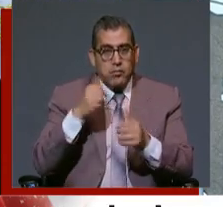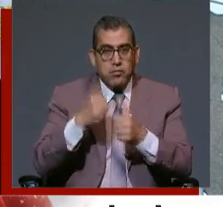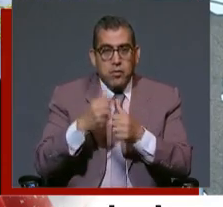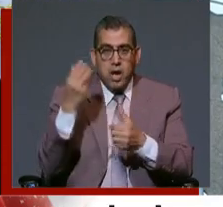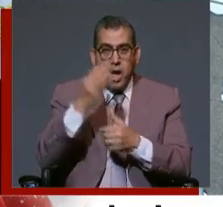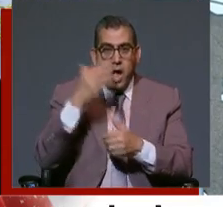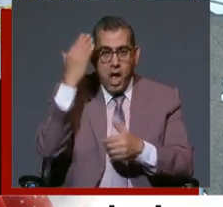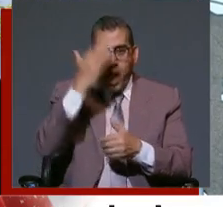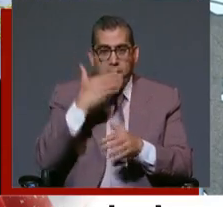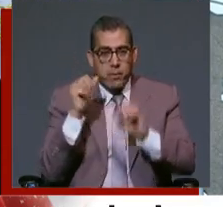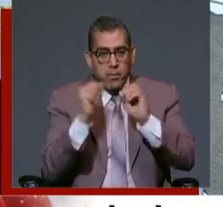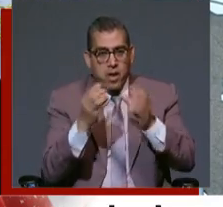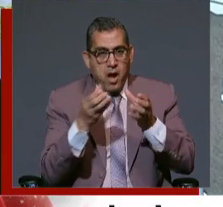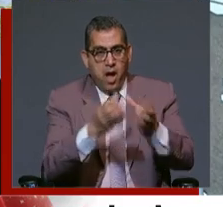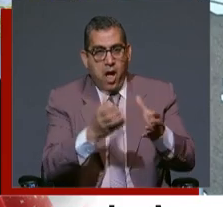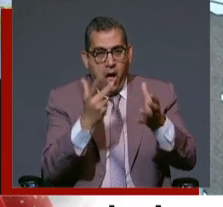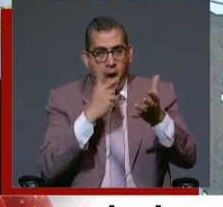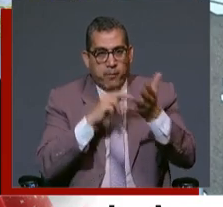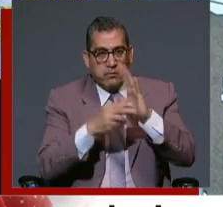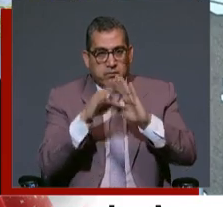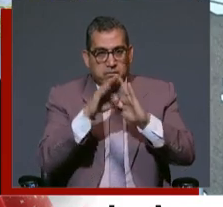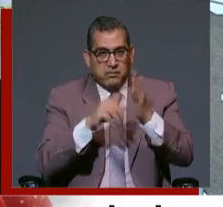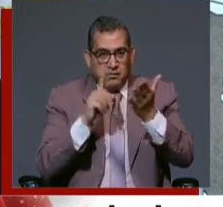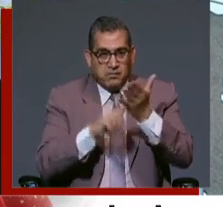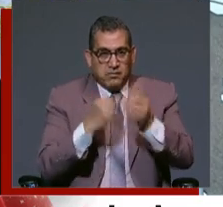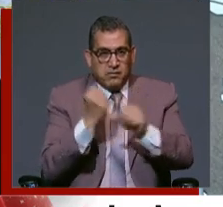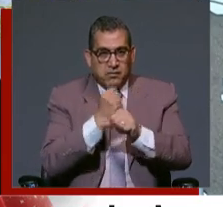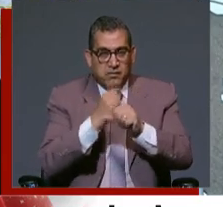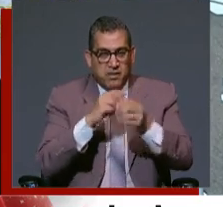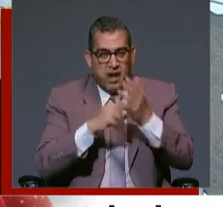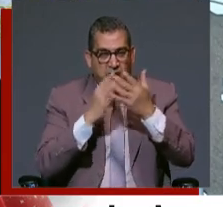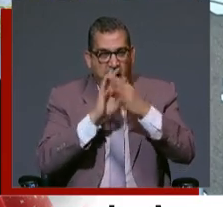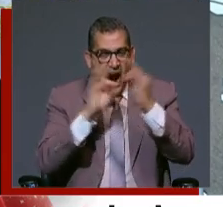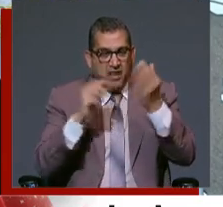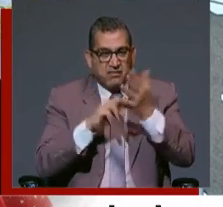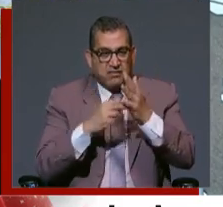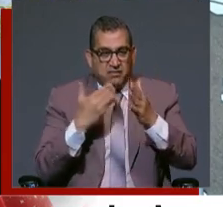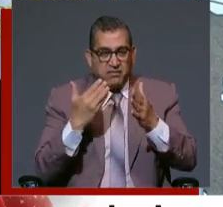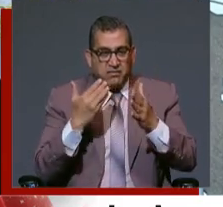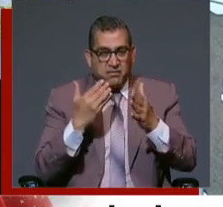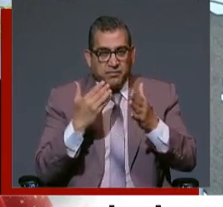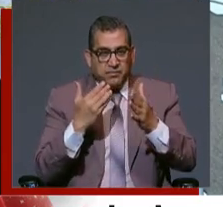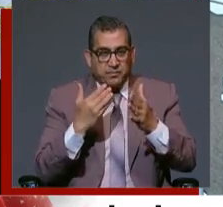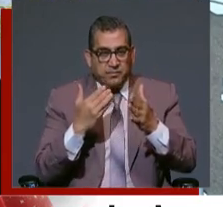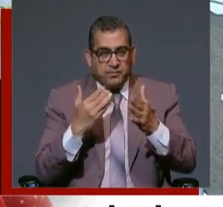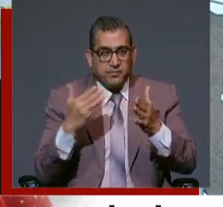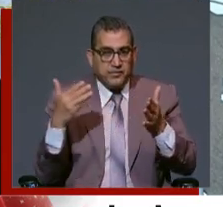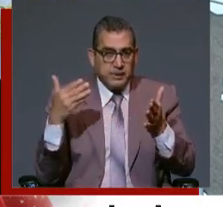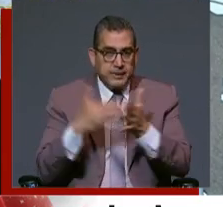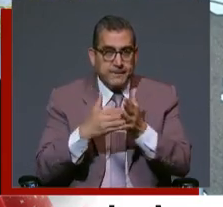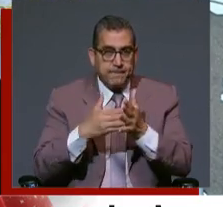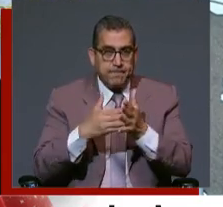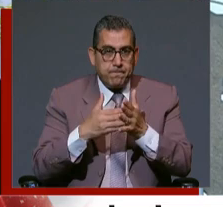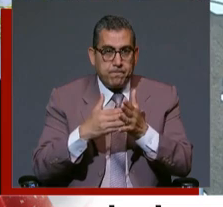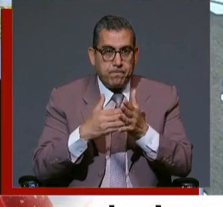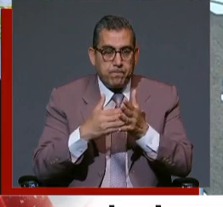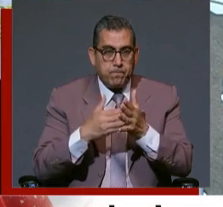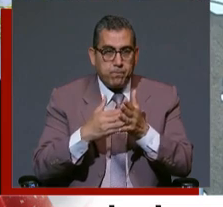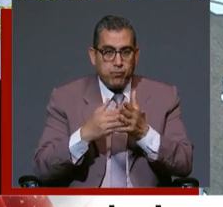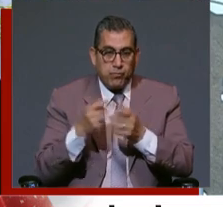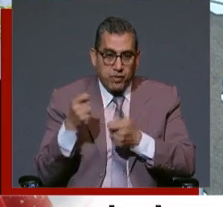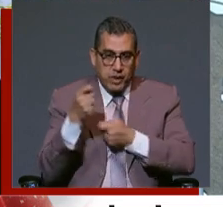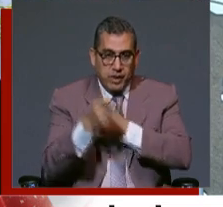لأفريقيا في سياق يكون فيه الوصول إلى إخضاع هذا التمويل